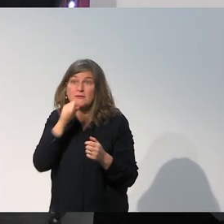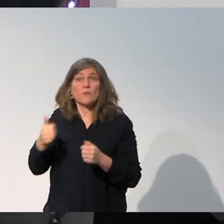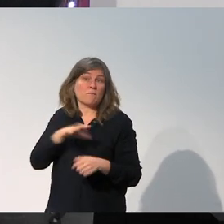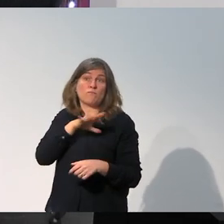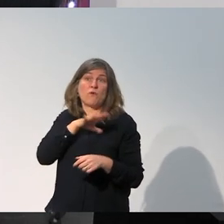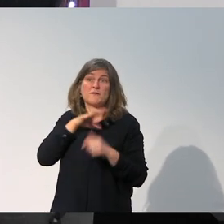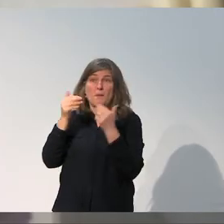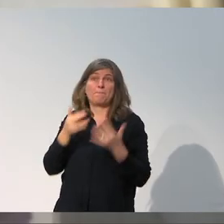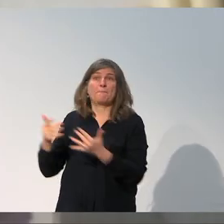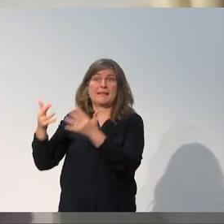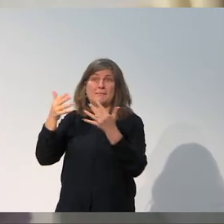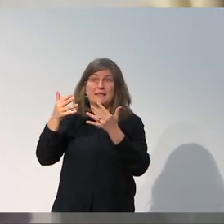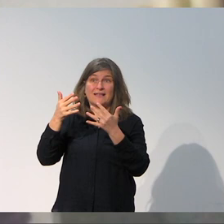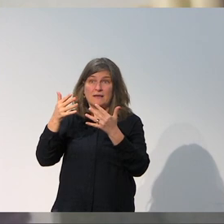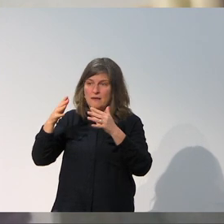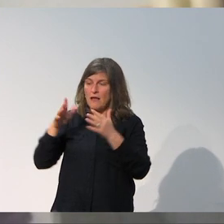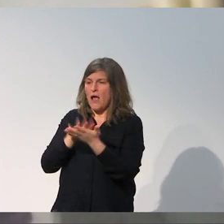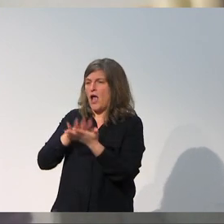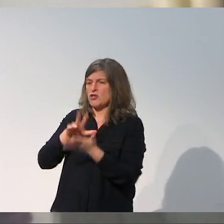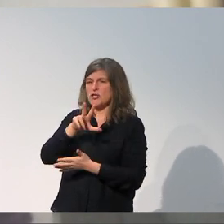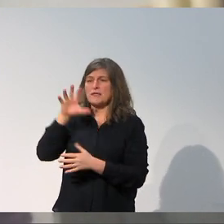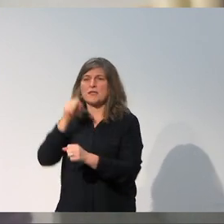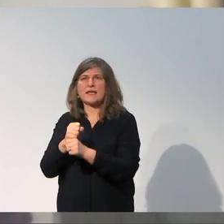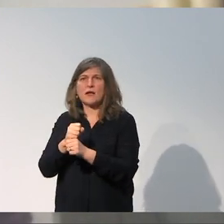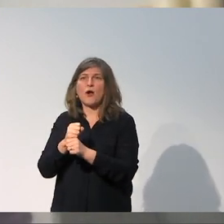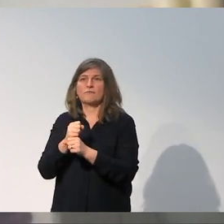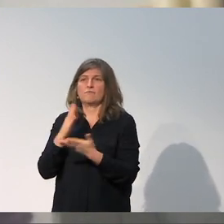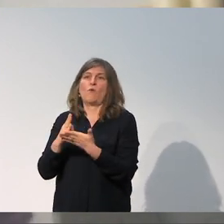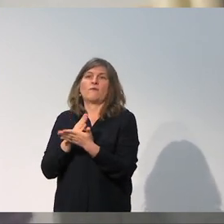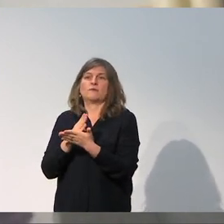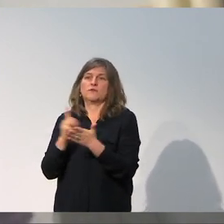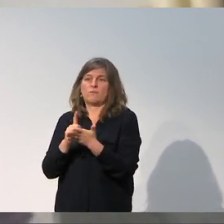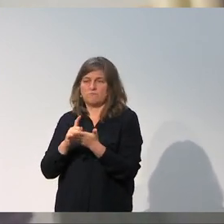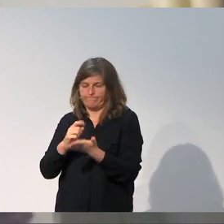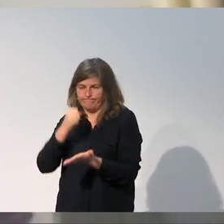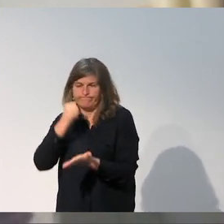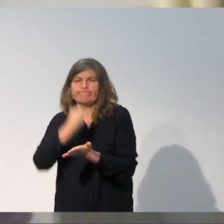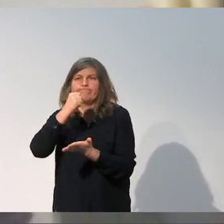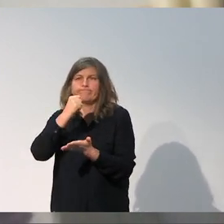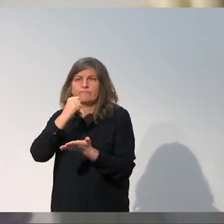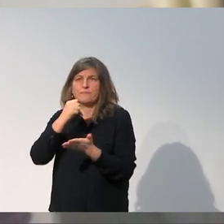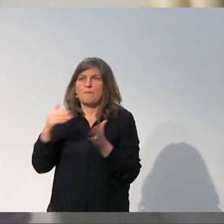mathématiques. Et à 35 ans, il va déposer un brevet en 1861